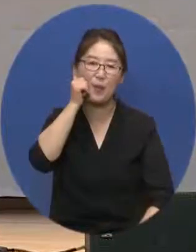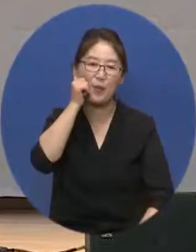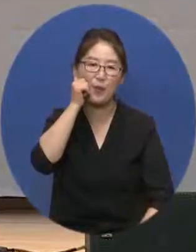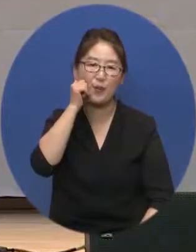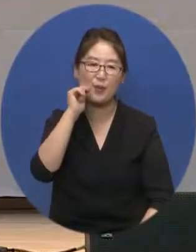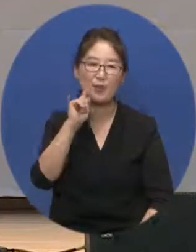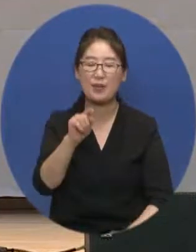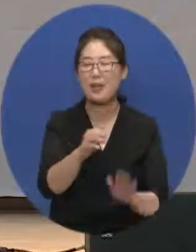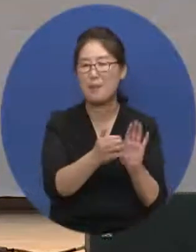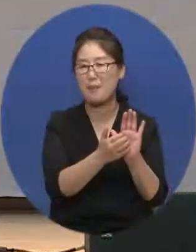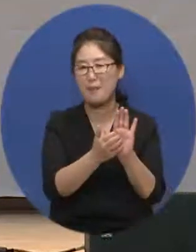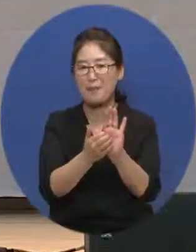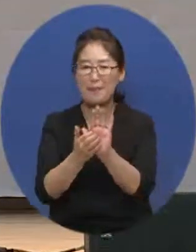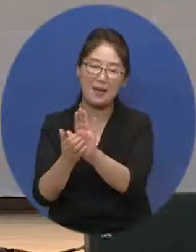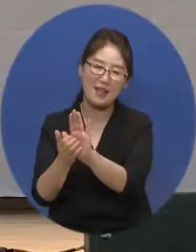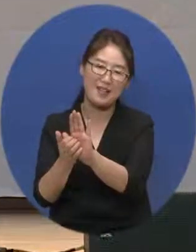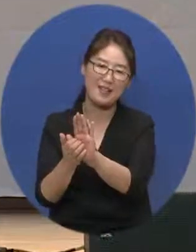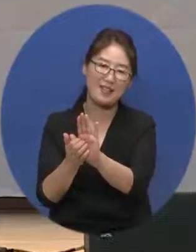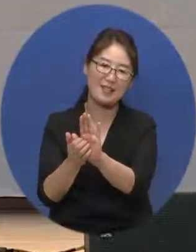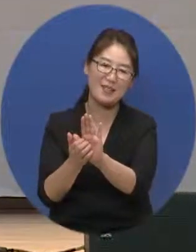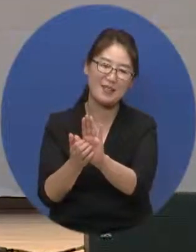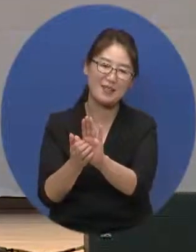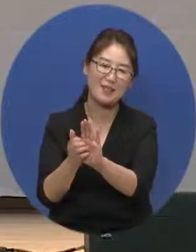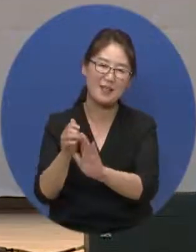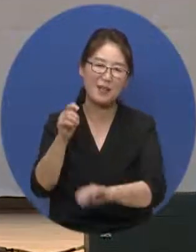막을 수는 없는데